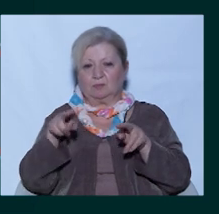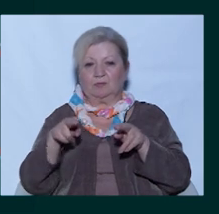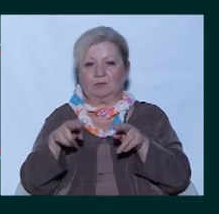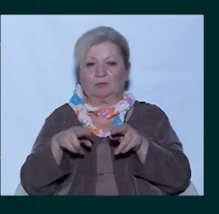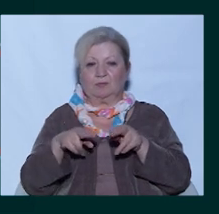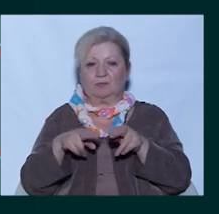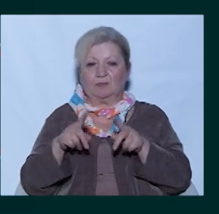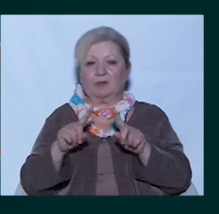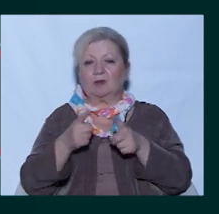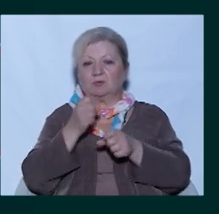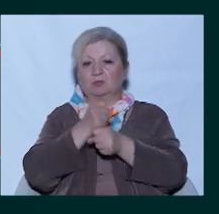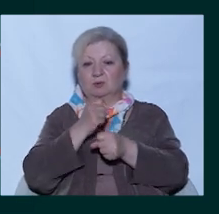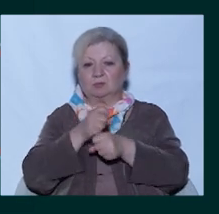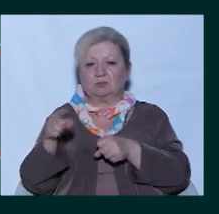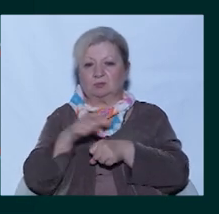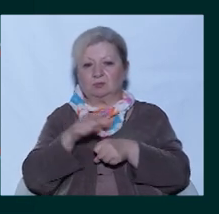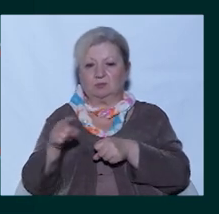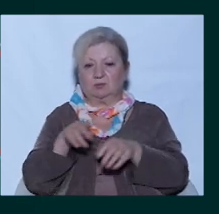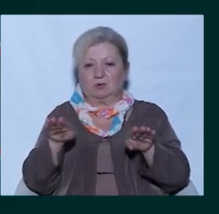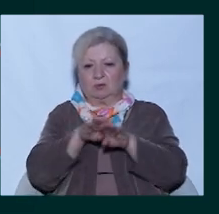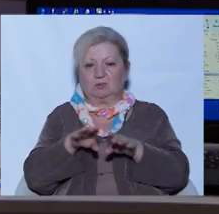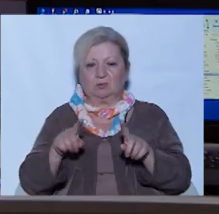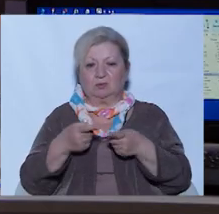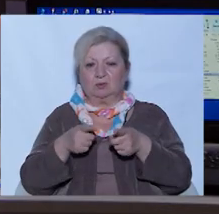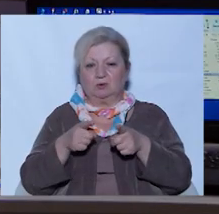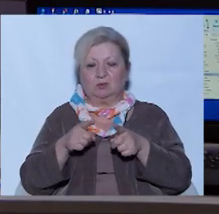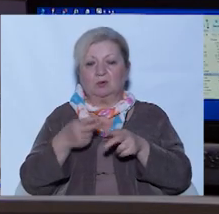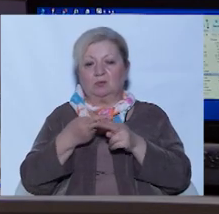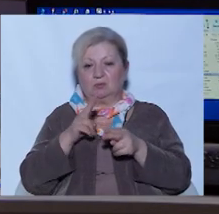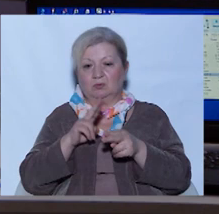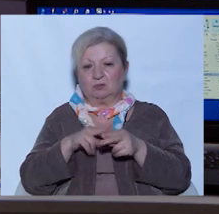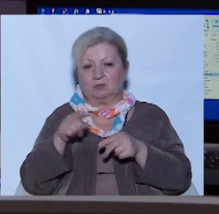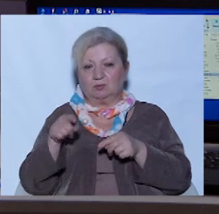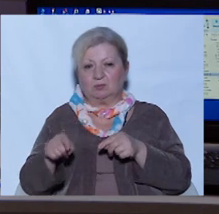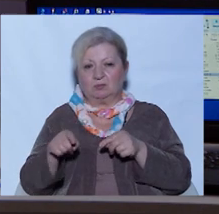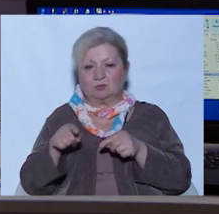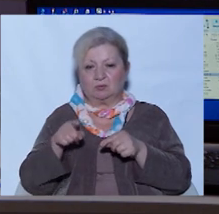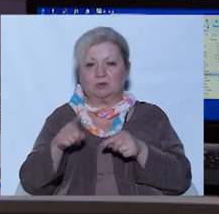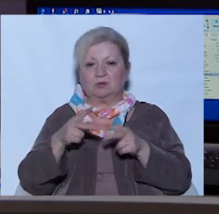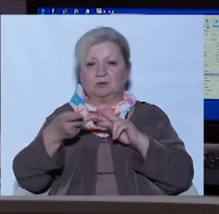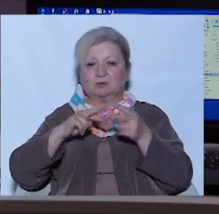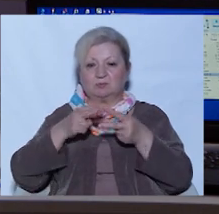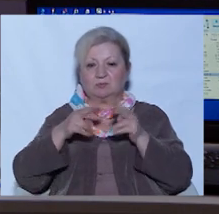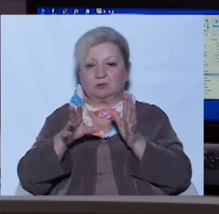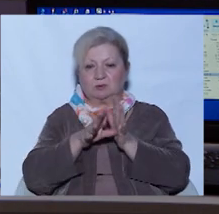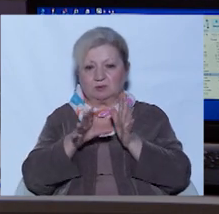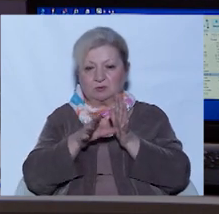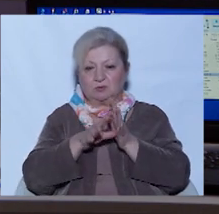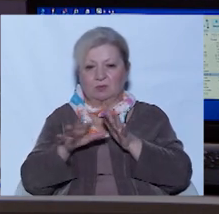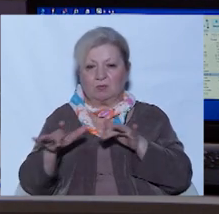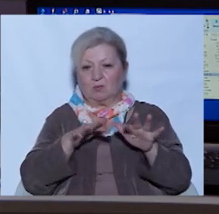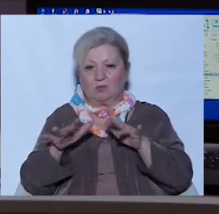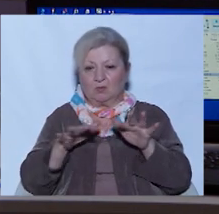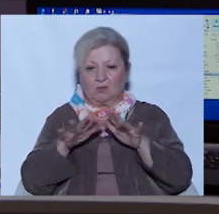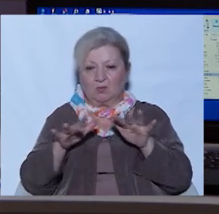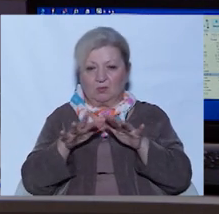ქვედას. რატომ გავაკეთეთ ეს, რატომ გაუტოლეთ ერთმანეთს? იმისათვის, რომ ცვლადი დენის